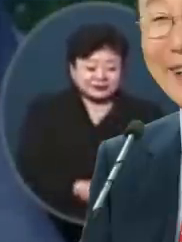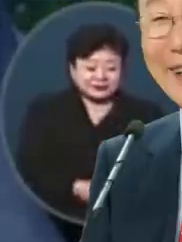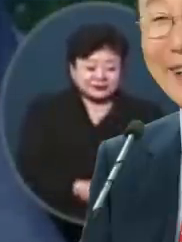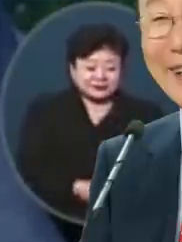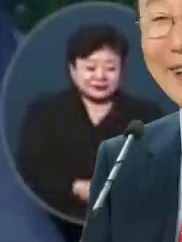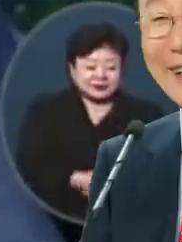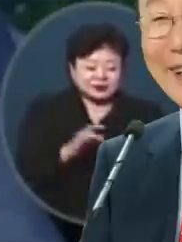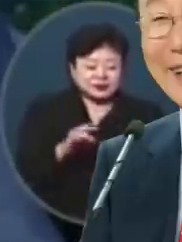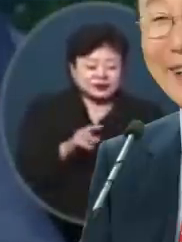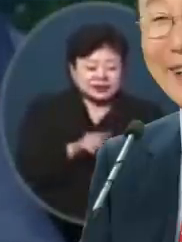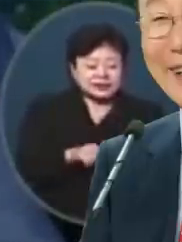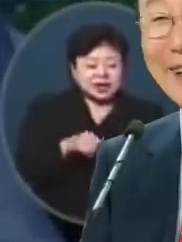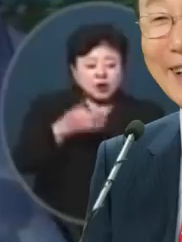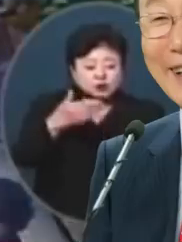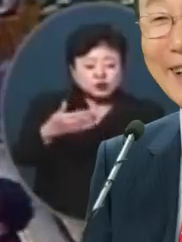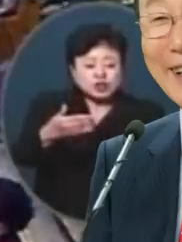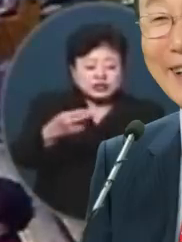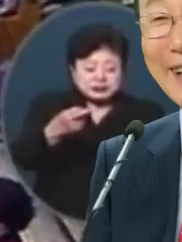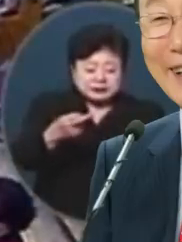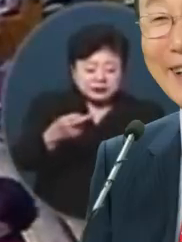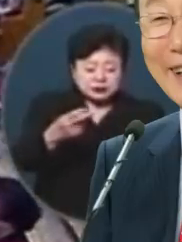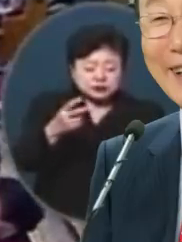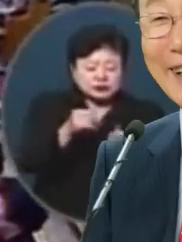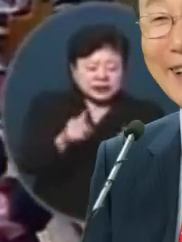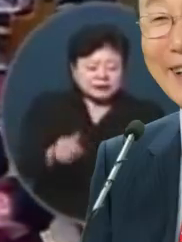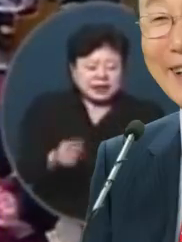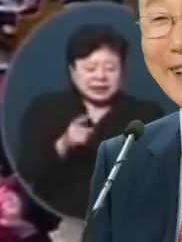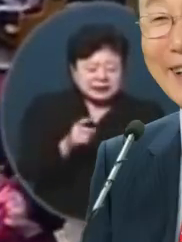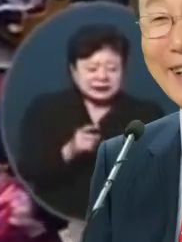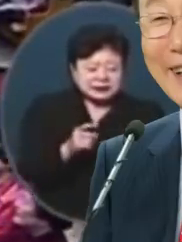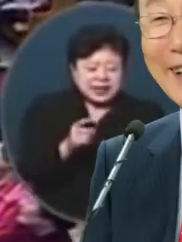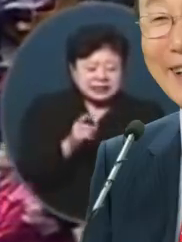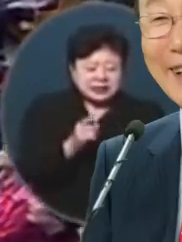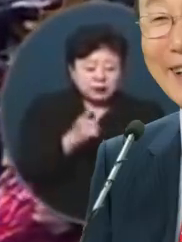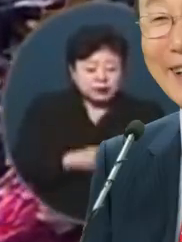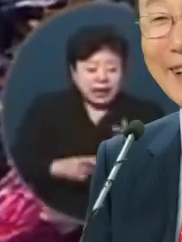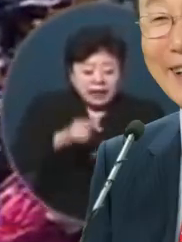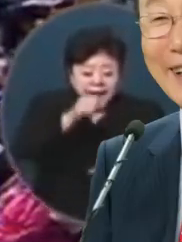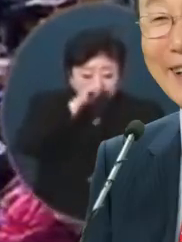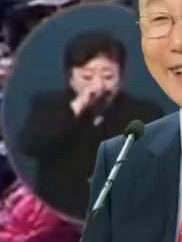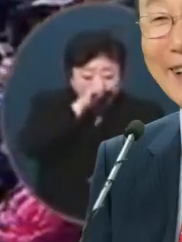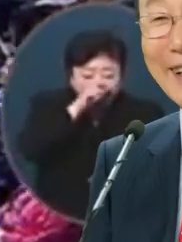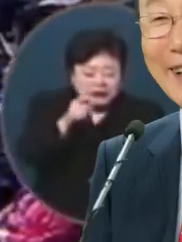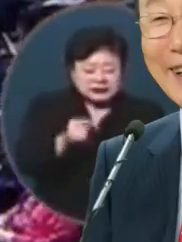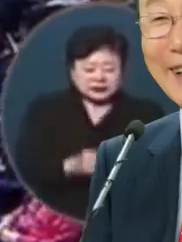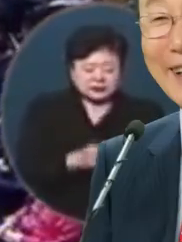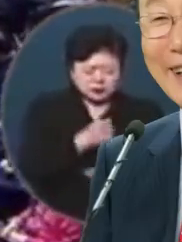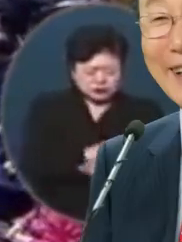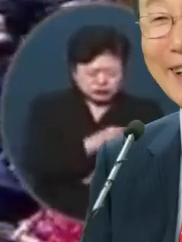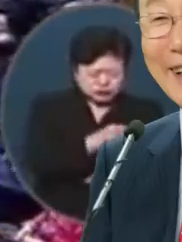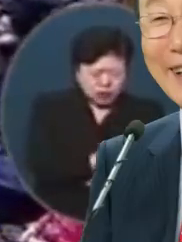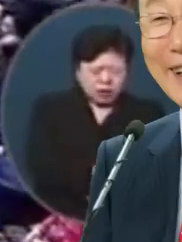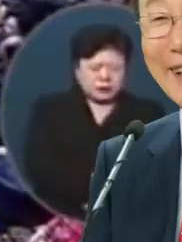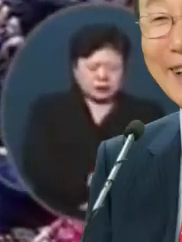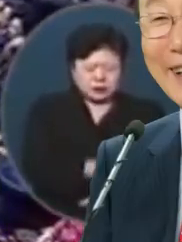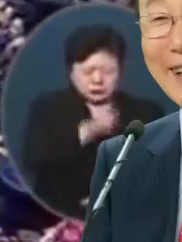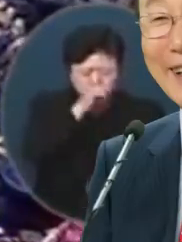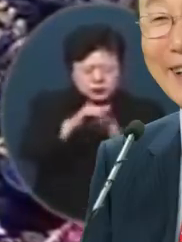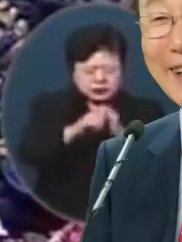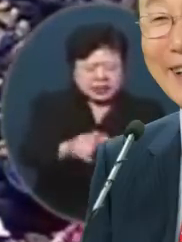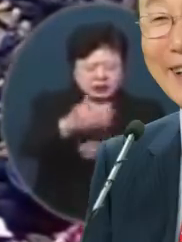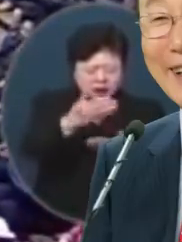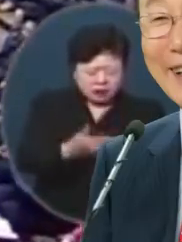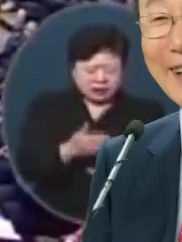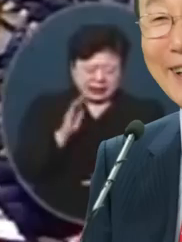전도서 4장 9절로 12절에 보면 두 사람이 한 사람보다 나음은 그들이 수고함으로 좋은 상을 얻을